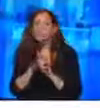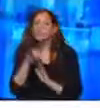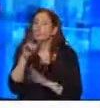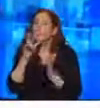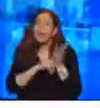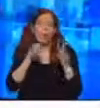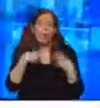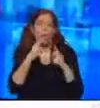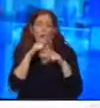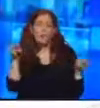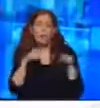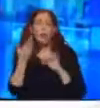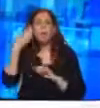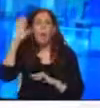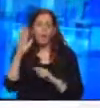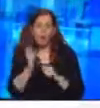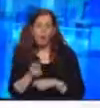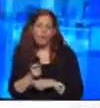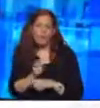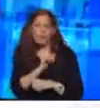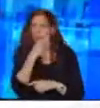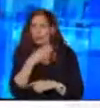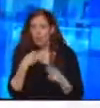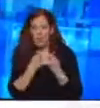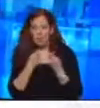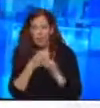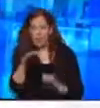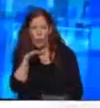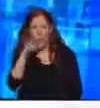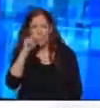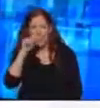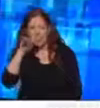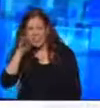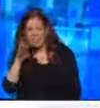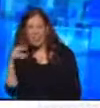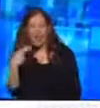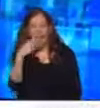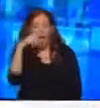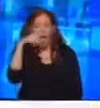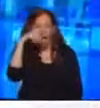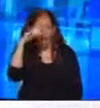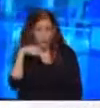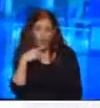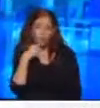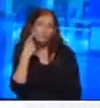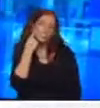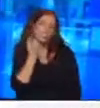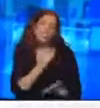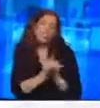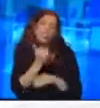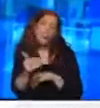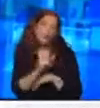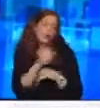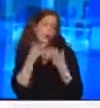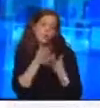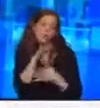לבטלו ברוב של חברי כנסת. אם תשאלי לגבי שכונת נתיב האבות, נראה שמדובר קצת במצב מאוחר מדי, זה לא יעזור לשכונת